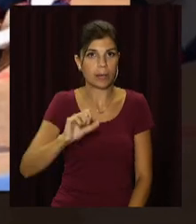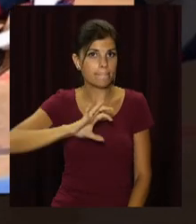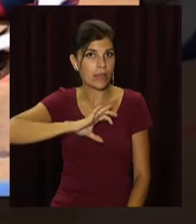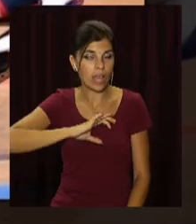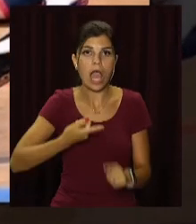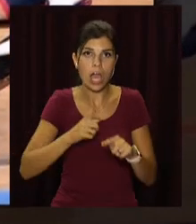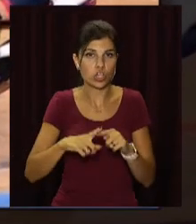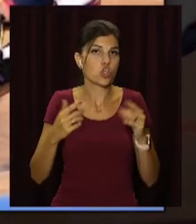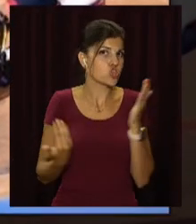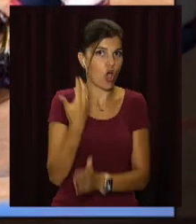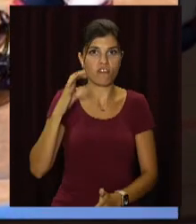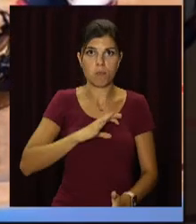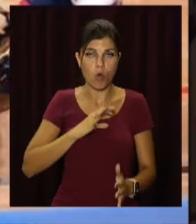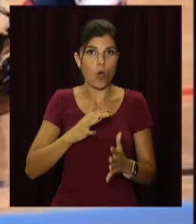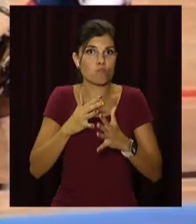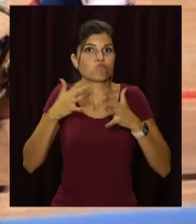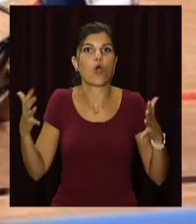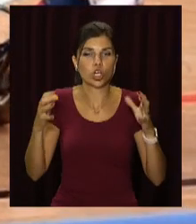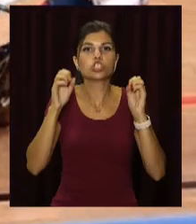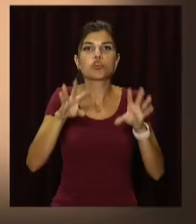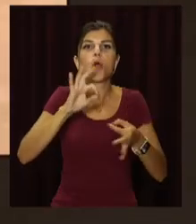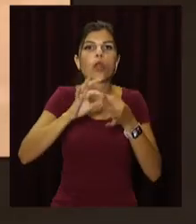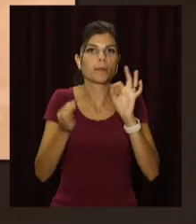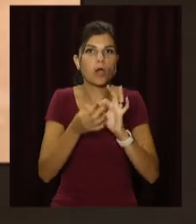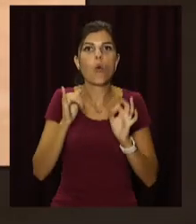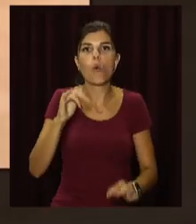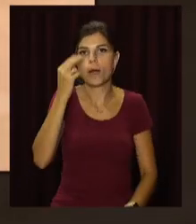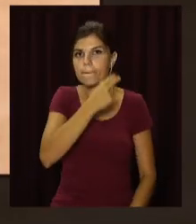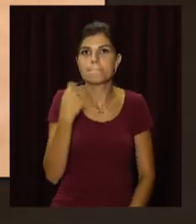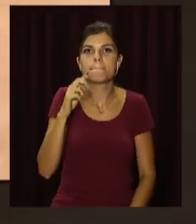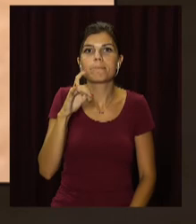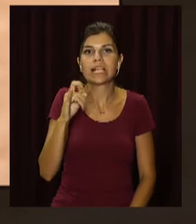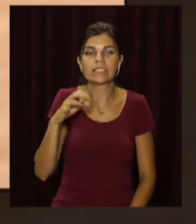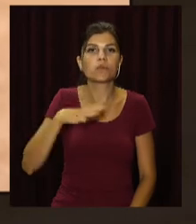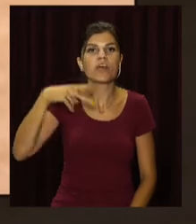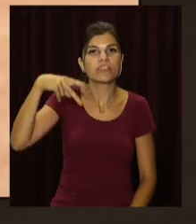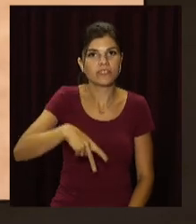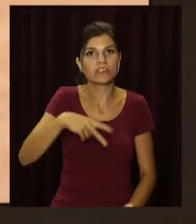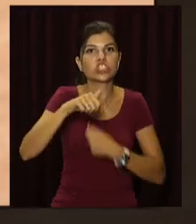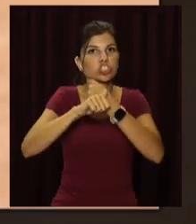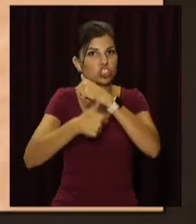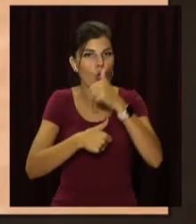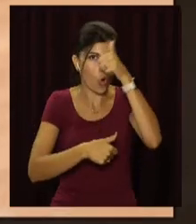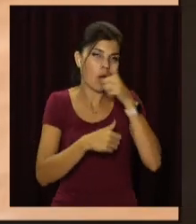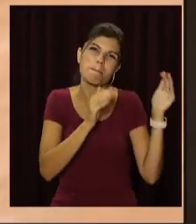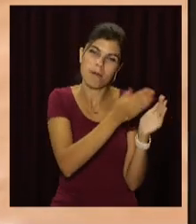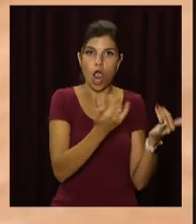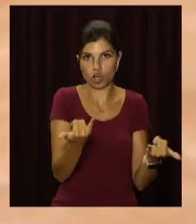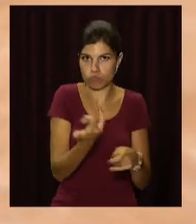на 8 медалей більше, аніж на Олімпійських іграх у Бразилії, які відбулися в 2016 році.